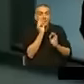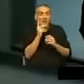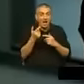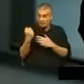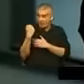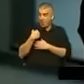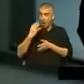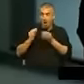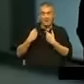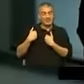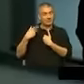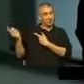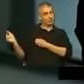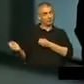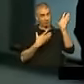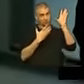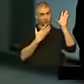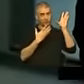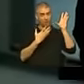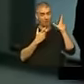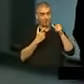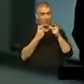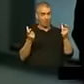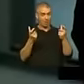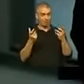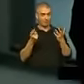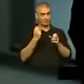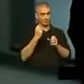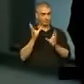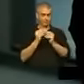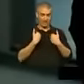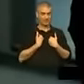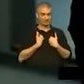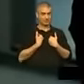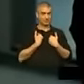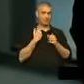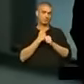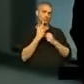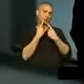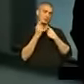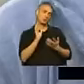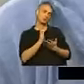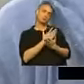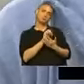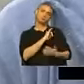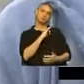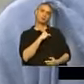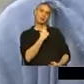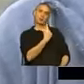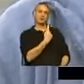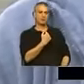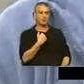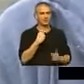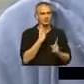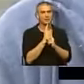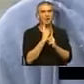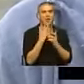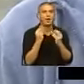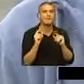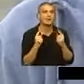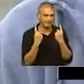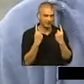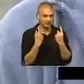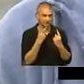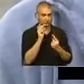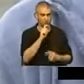כוחי את עורכת הדין שלי היא מוציאה מהעולם יחד איתי ומקיימת דיון צדדי אני נתקלתי בהרבה מאוד מקרים